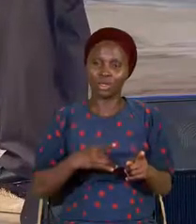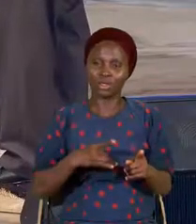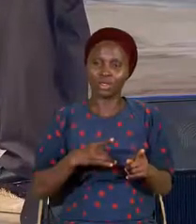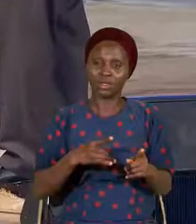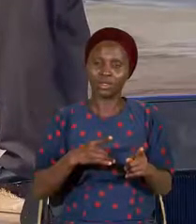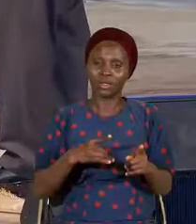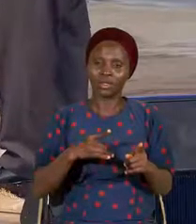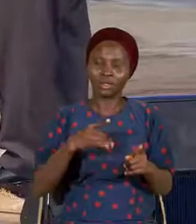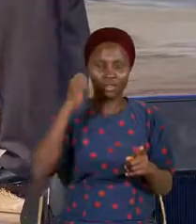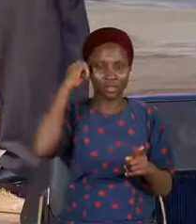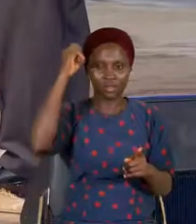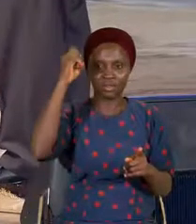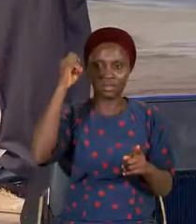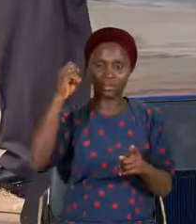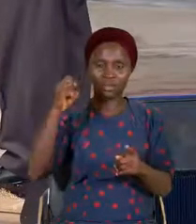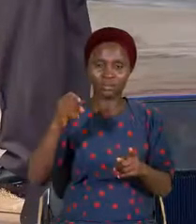Vous appréciez